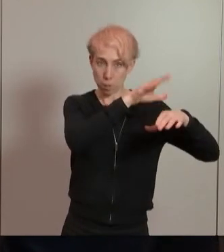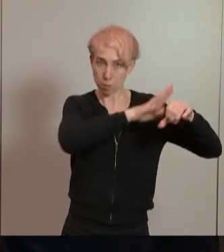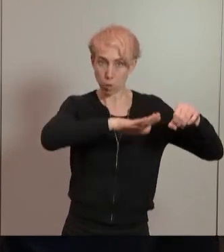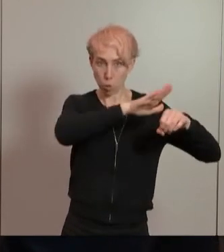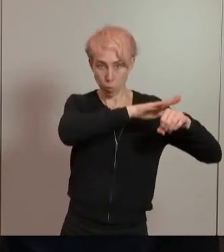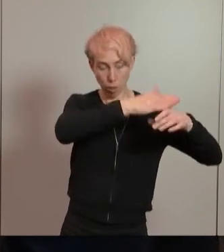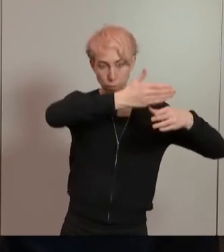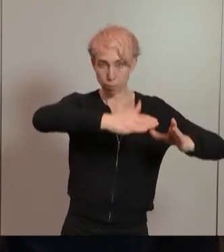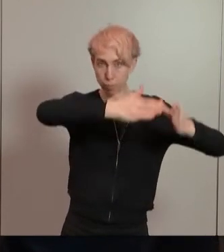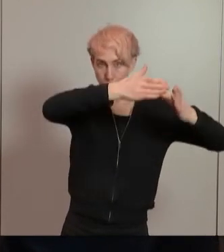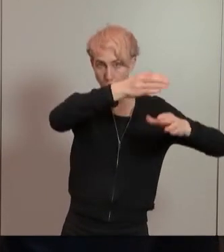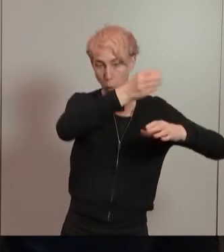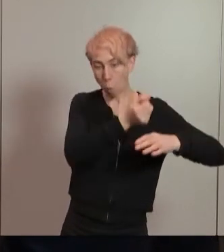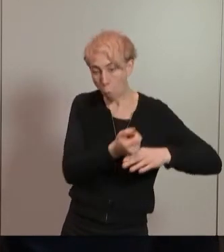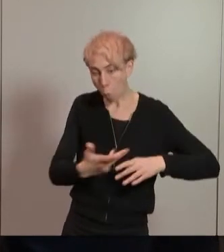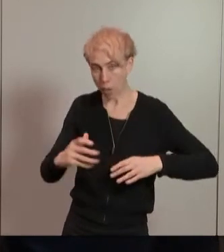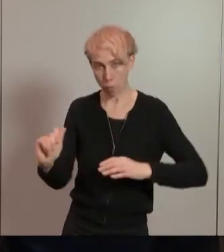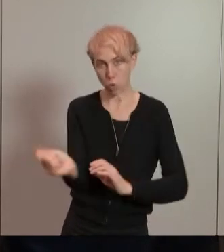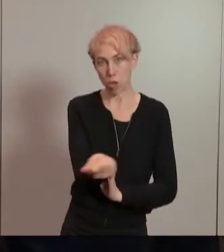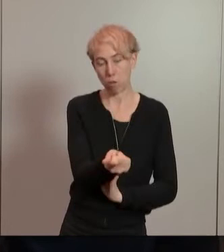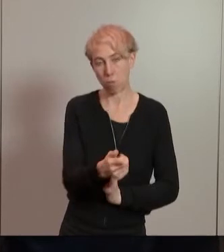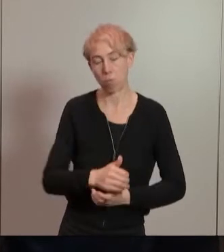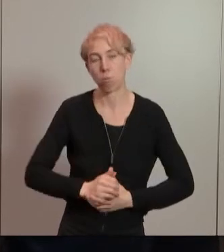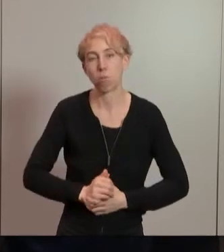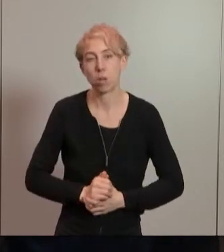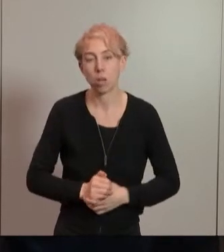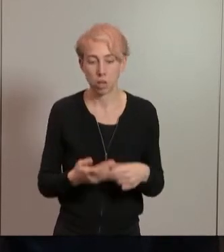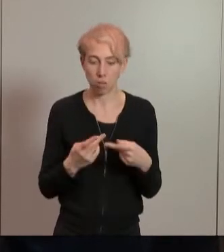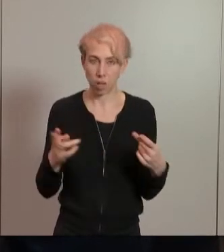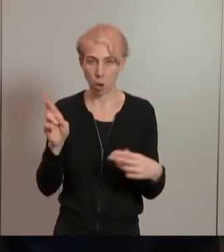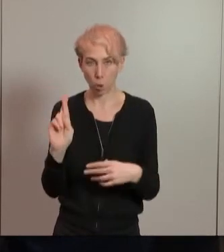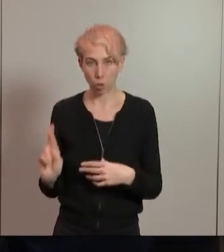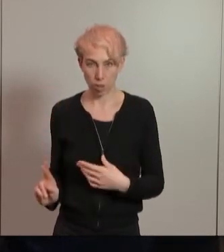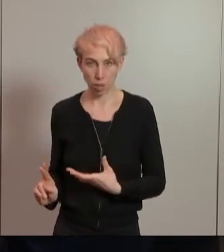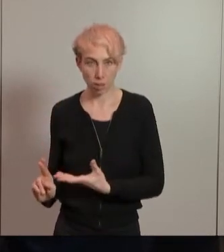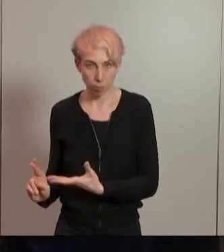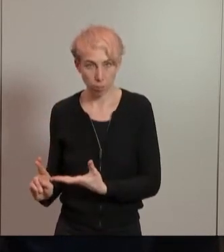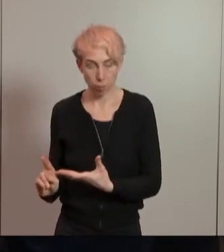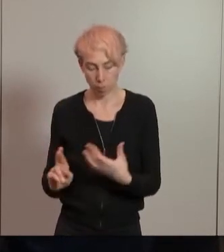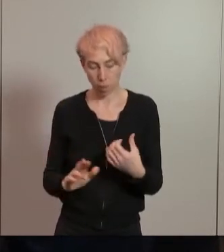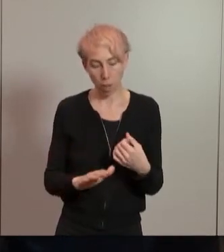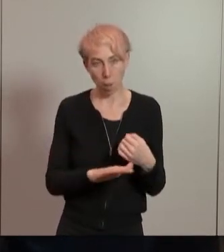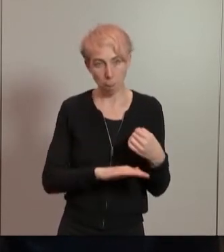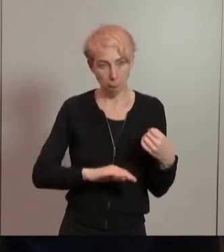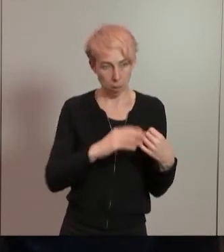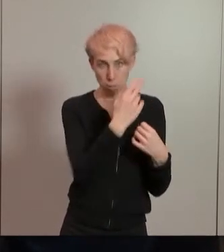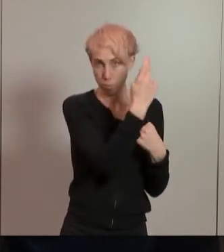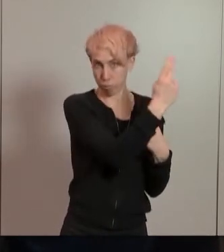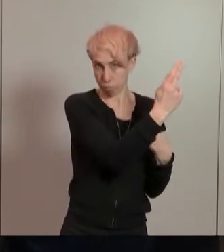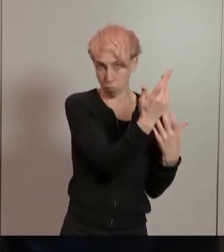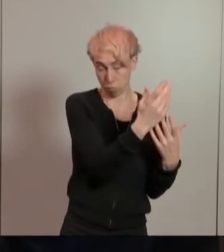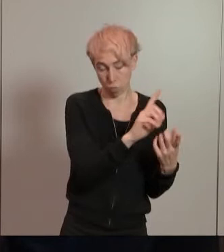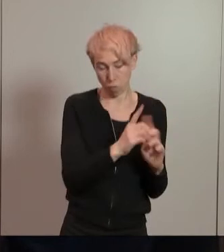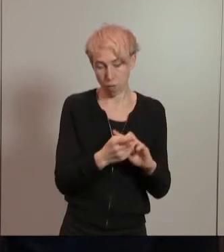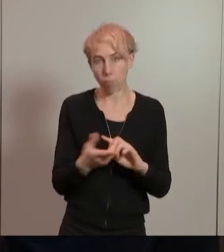de compensation, la C, de chaque commune. Pour la commune de Rezé, sur la base des conclusions de la CLECT, cela se traduirait